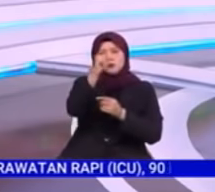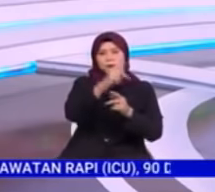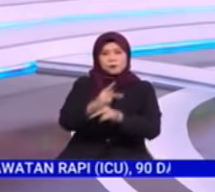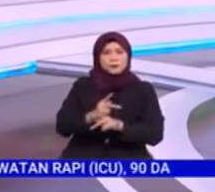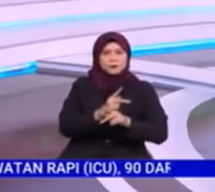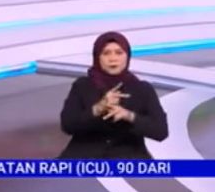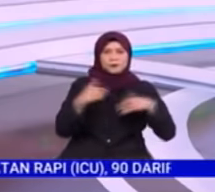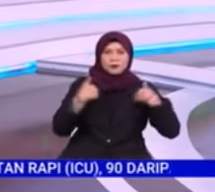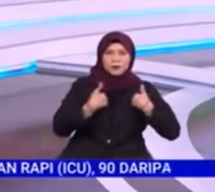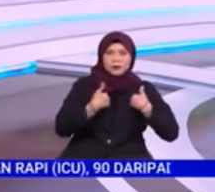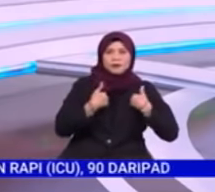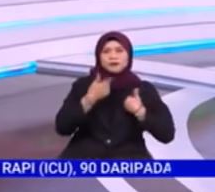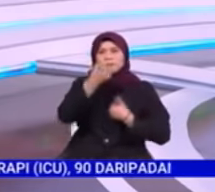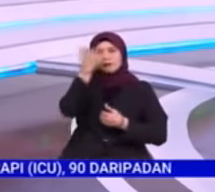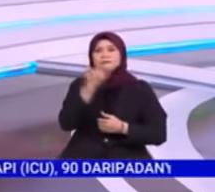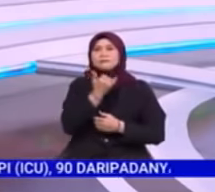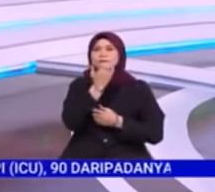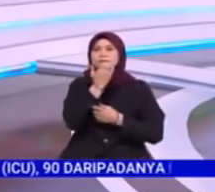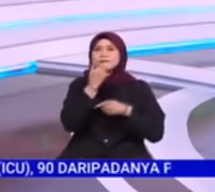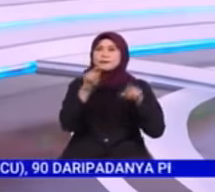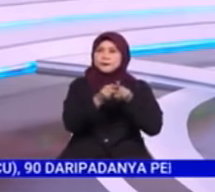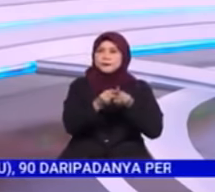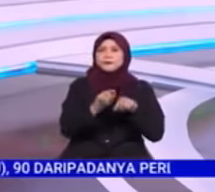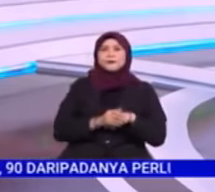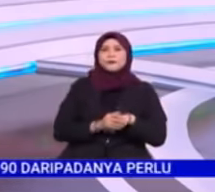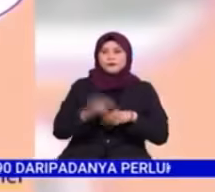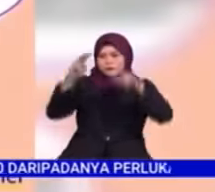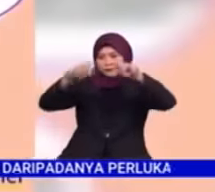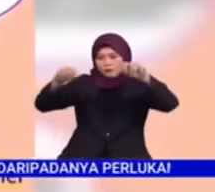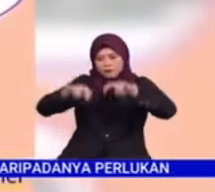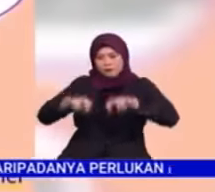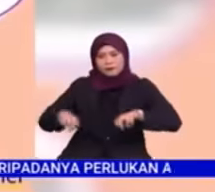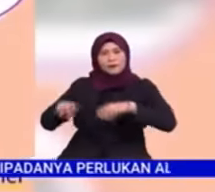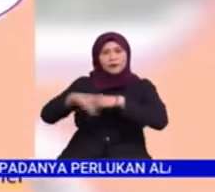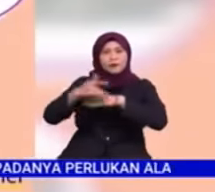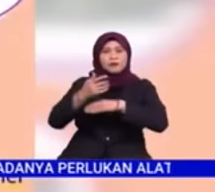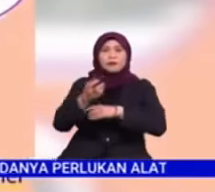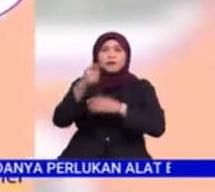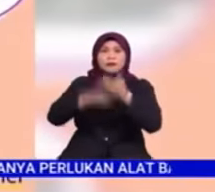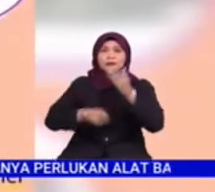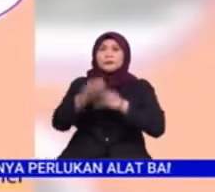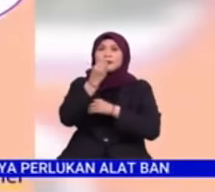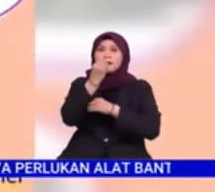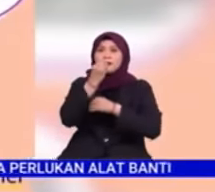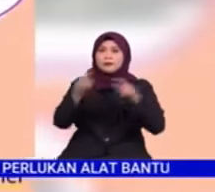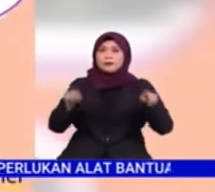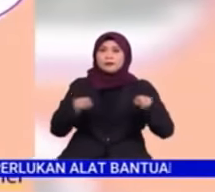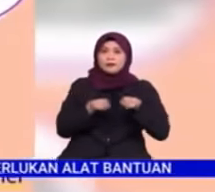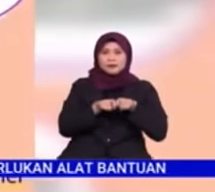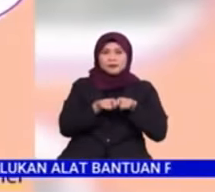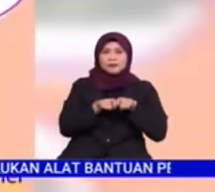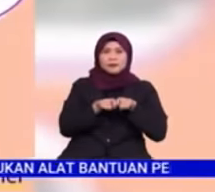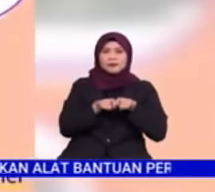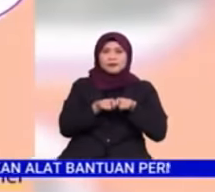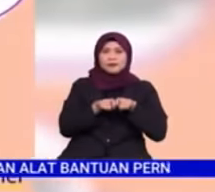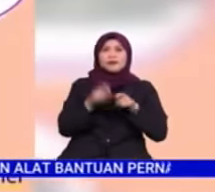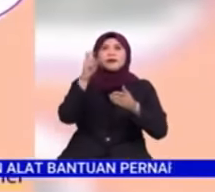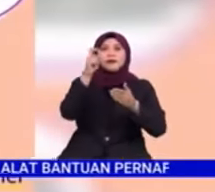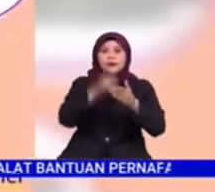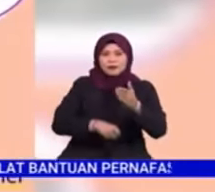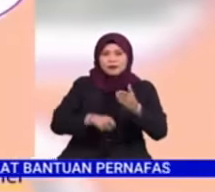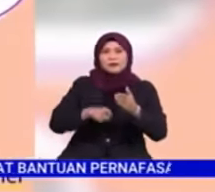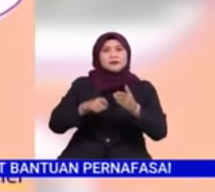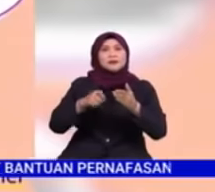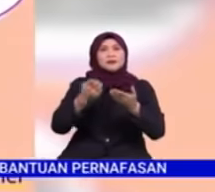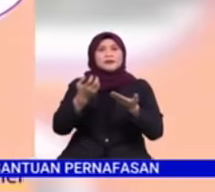atau kesalahan yang salah analisis awal juga mendapati harga makanan tempatan athaga makanan